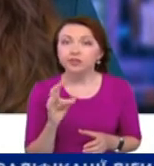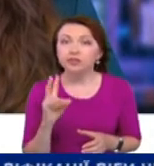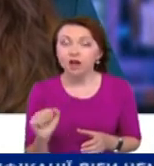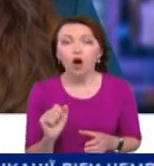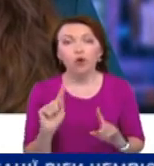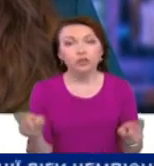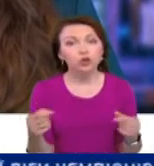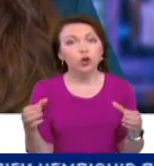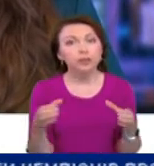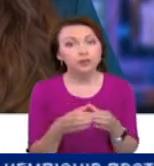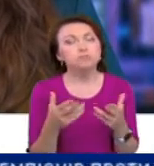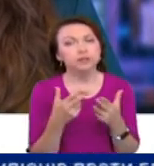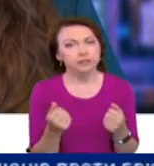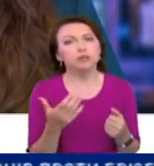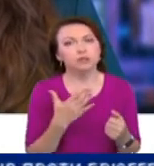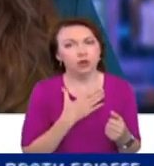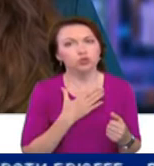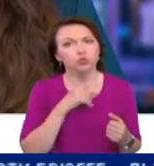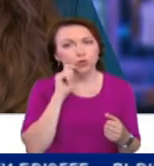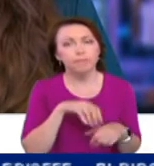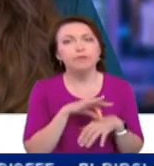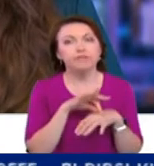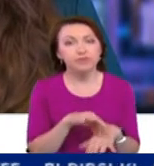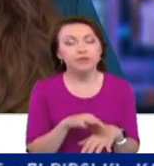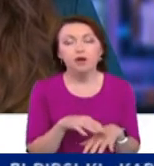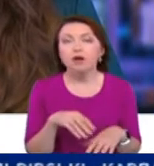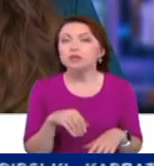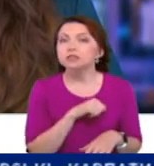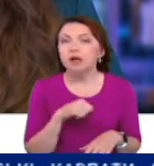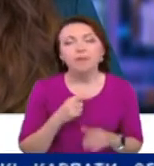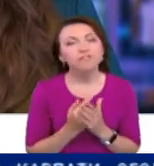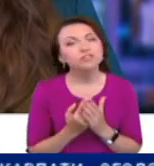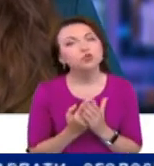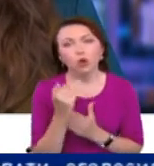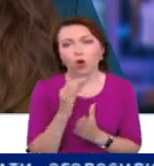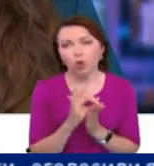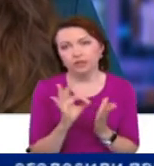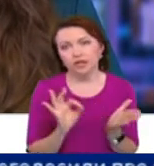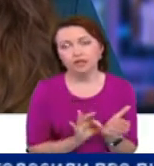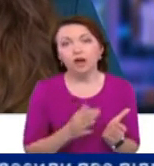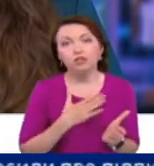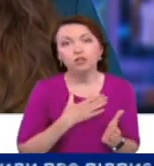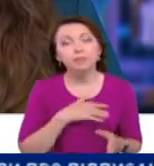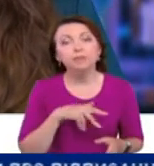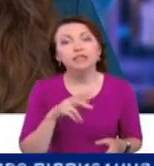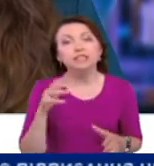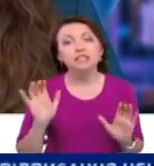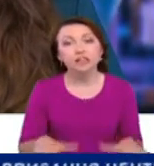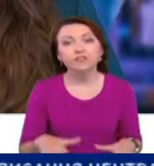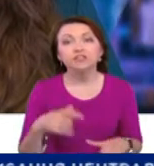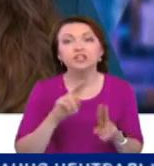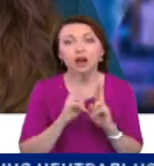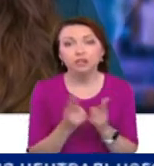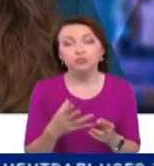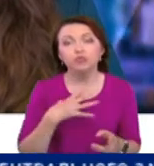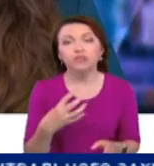организационный комитет признал наше проведение, дал самую-самую высокую оценку. Наш президент федерации был награжден